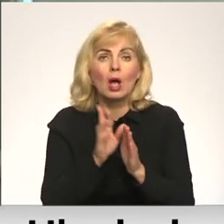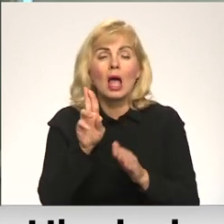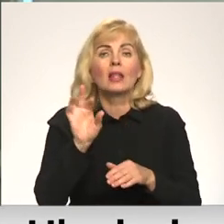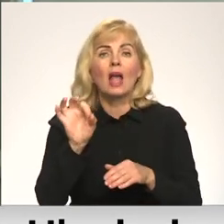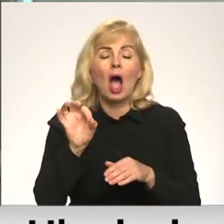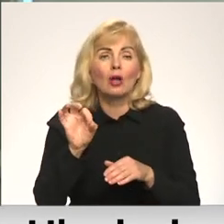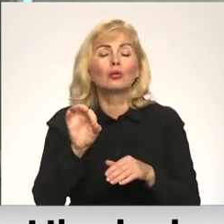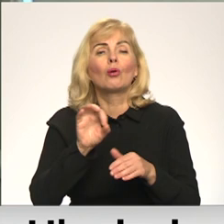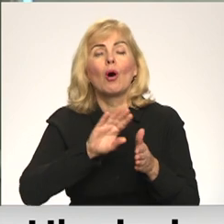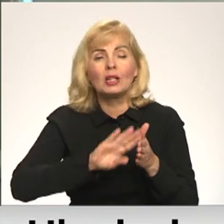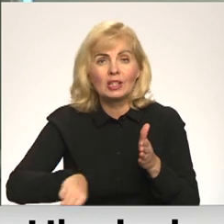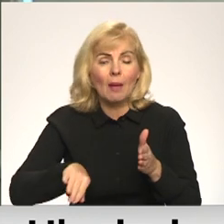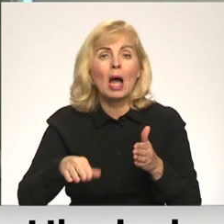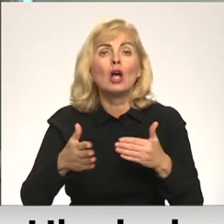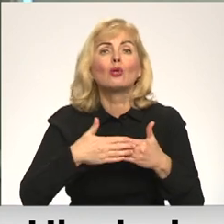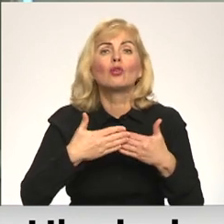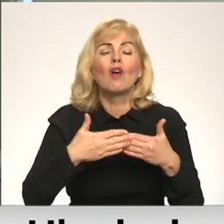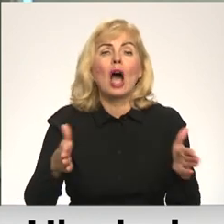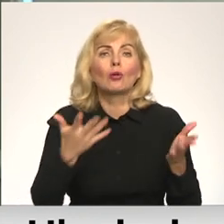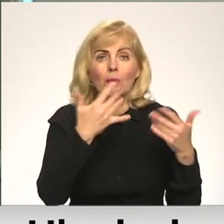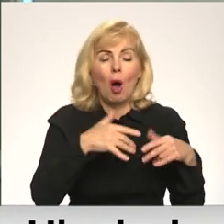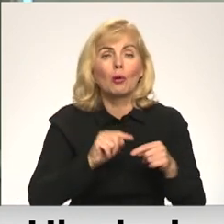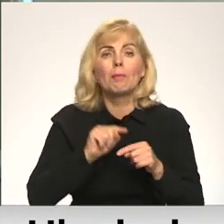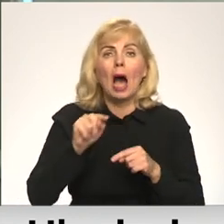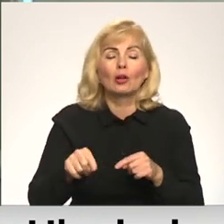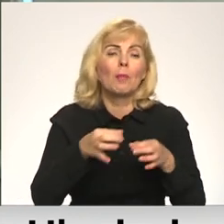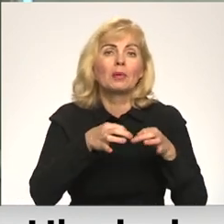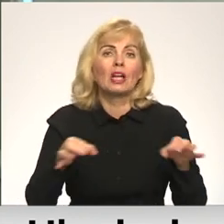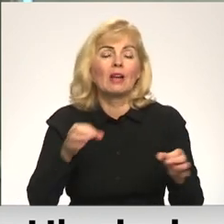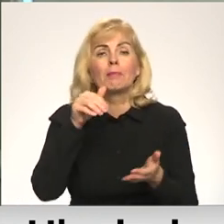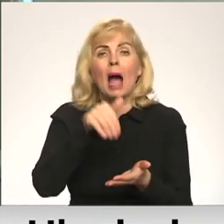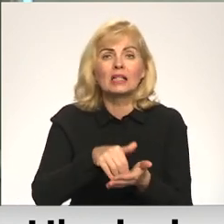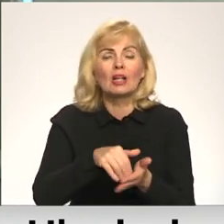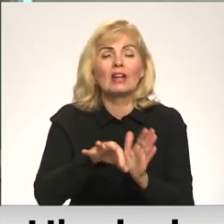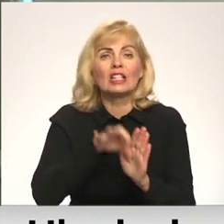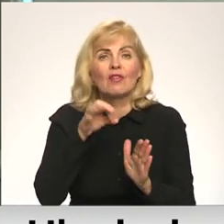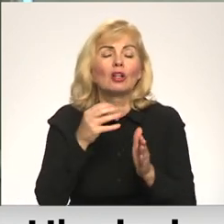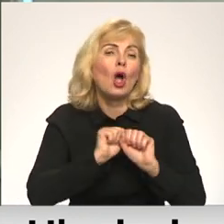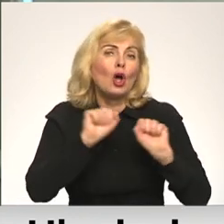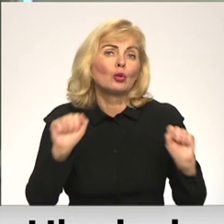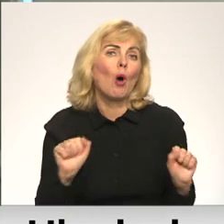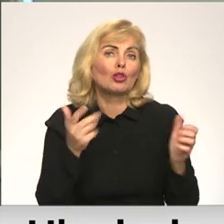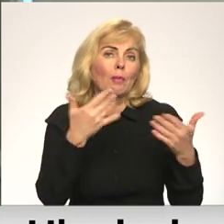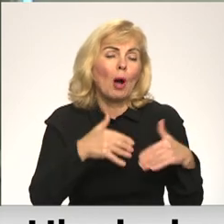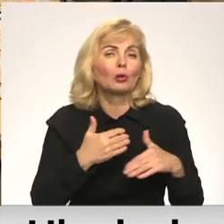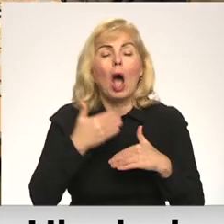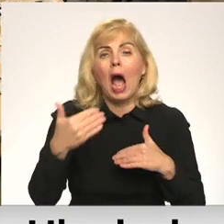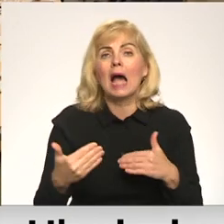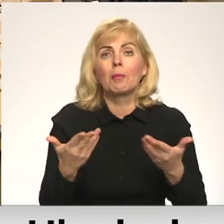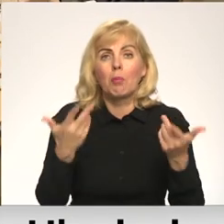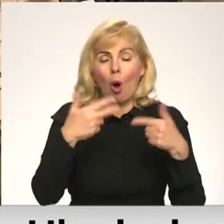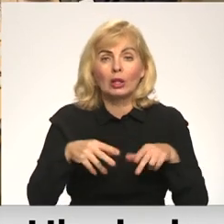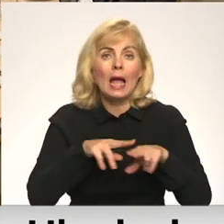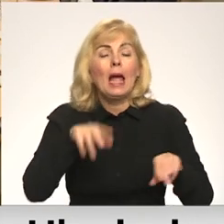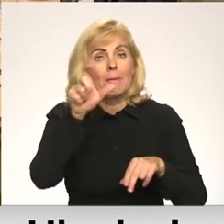durvju politiku nav pieņemams, jo tas pārkāp valstu brīvību pastāvīgi izvēlēties savu drošības politiku un ārpolitiku.